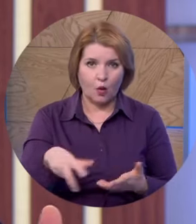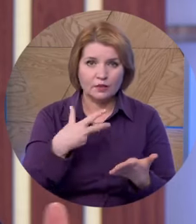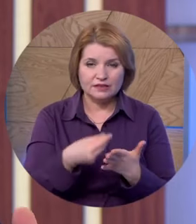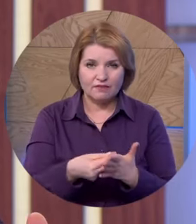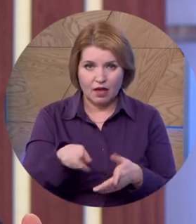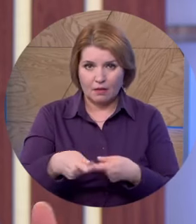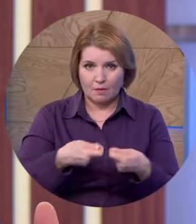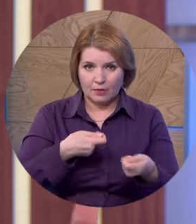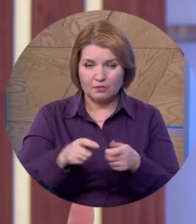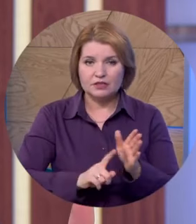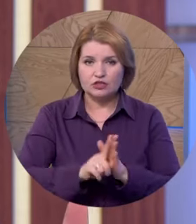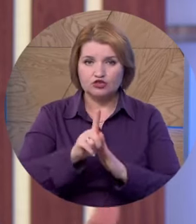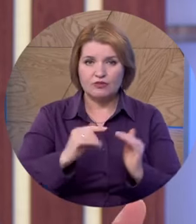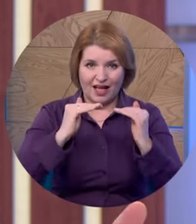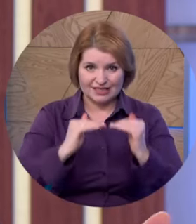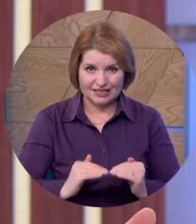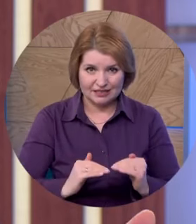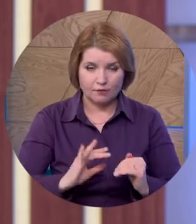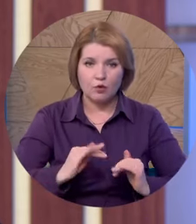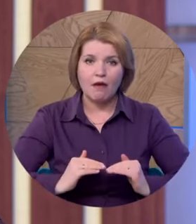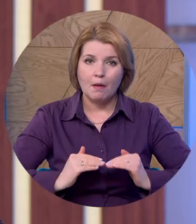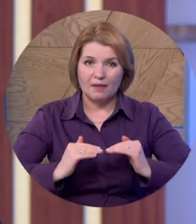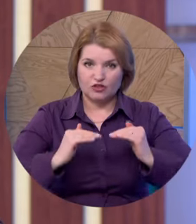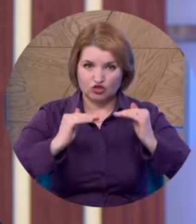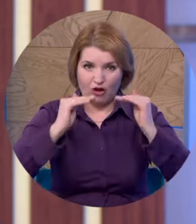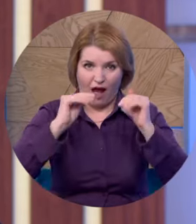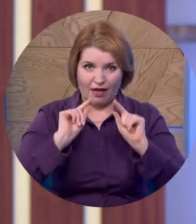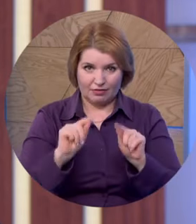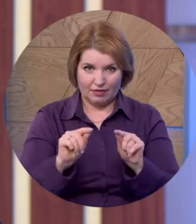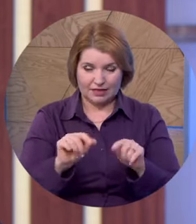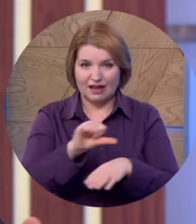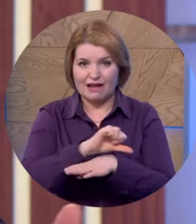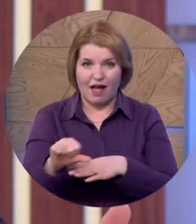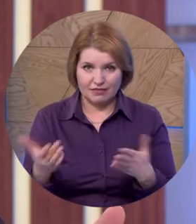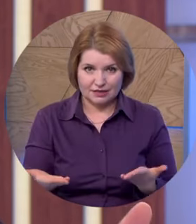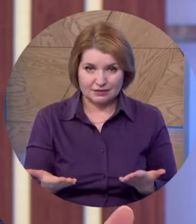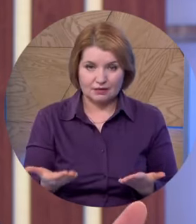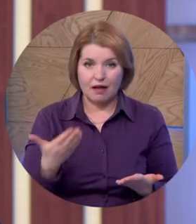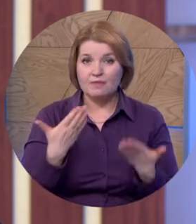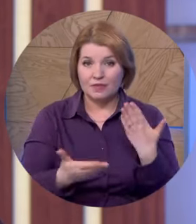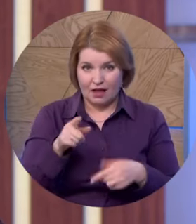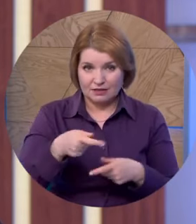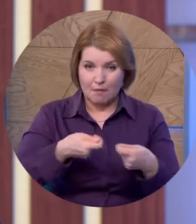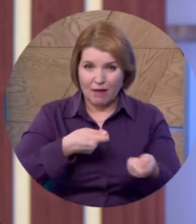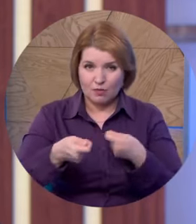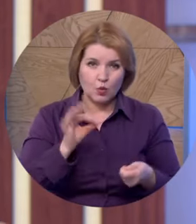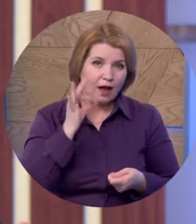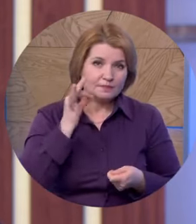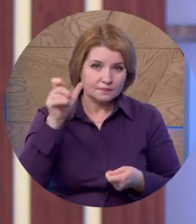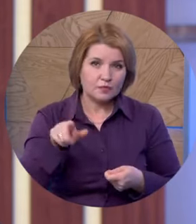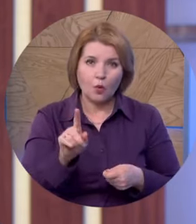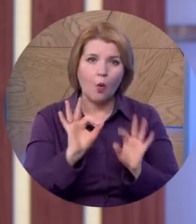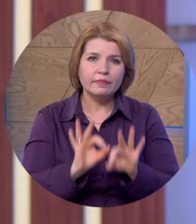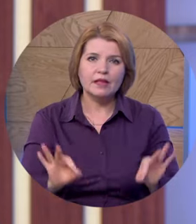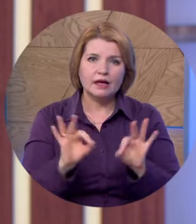более, что называется, низкого уровня и повышает его, раздвигает эти границы. Угу. Да, и никто, если манипулятор искусный, он никогда не будет начинать